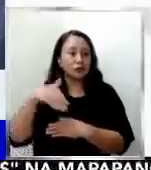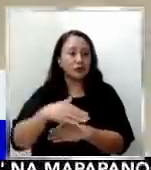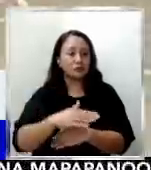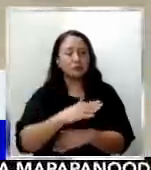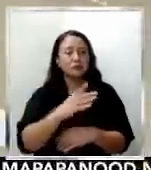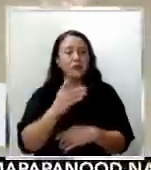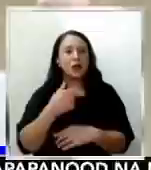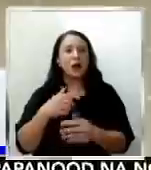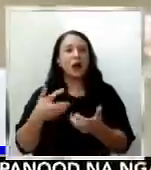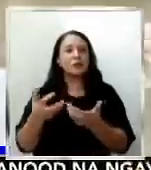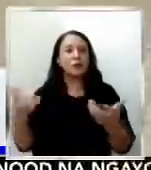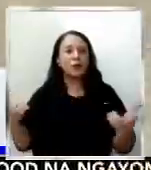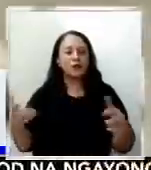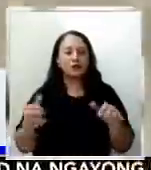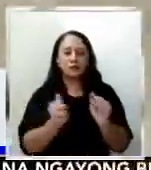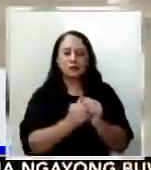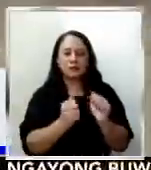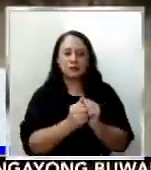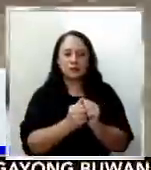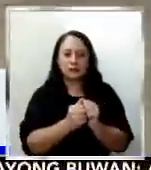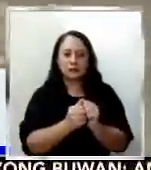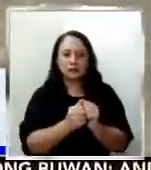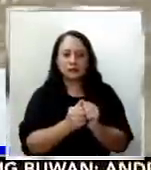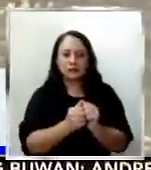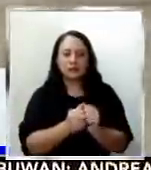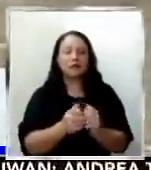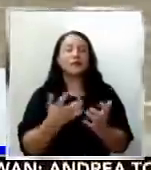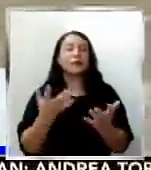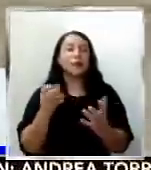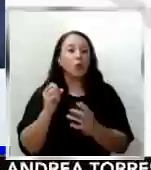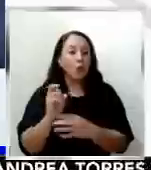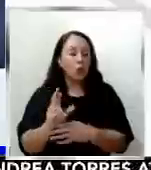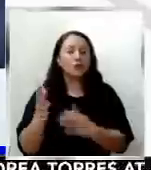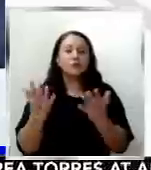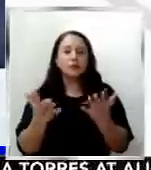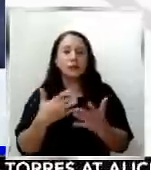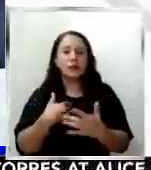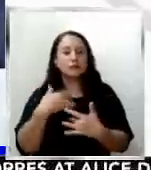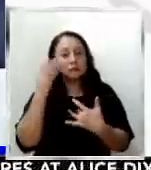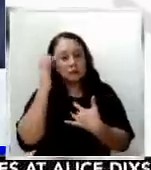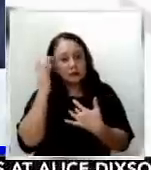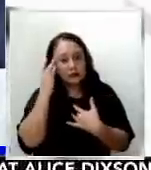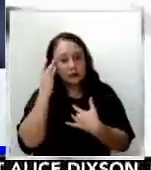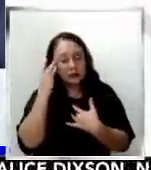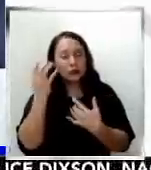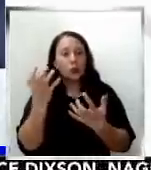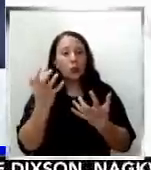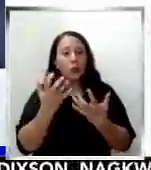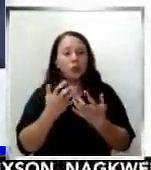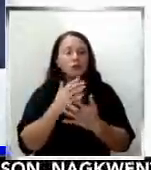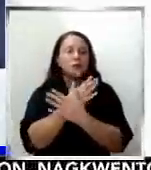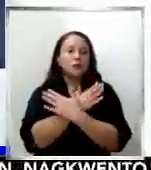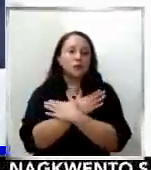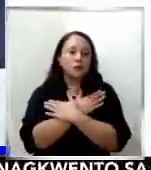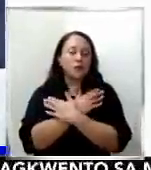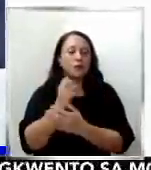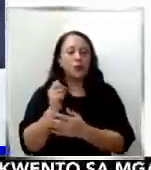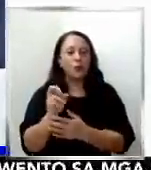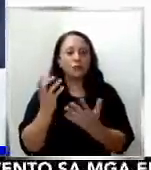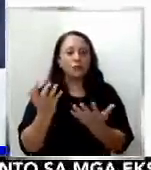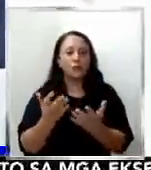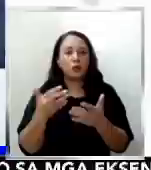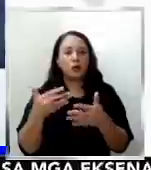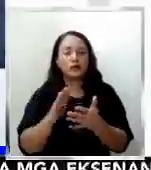kasama. Siguro nahiwalay. Or either mayroon siyang sakit na gusto niyang magpahinga or gusto niyang pumunta sa malinis